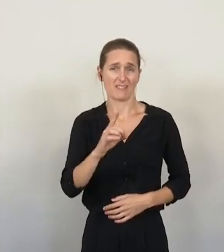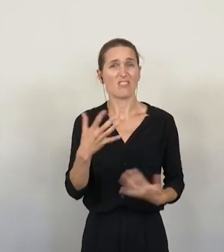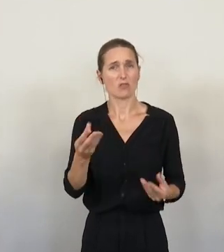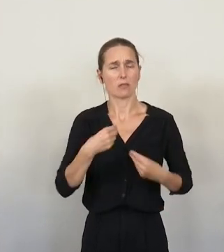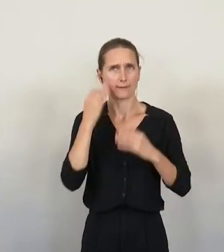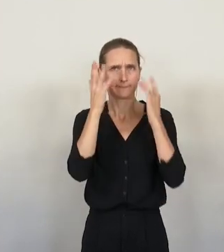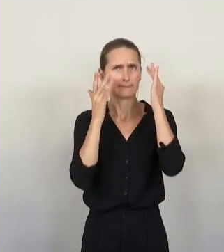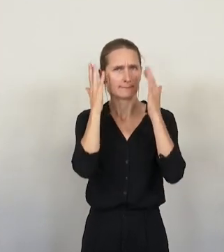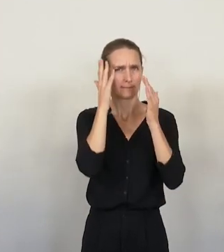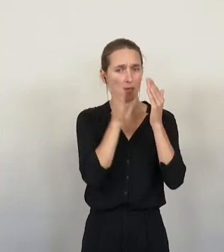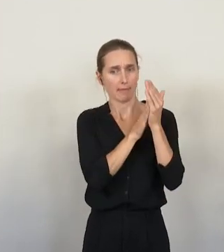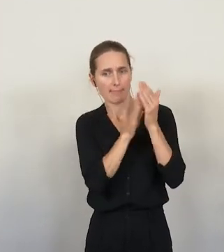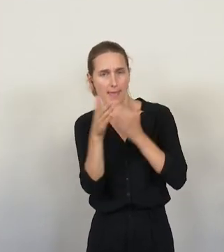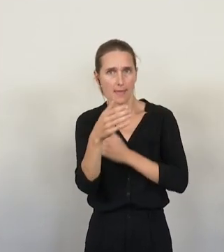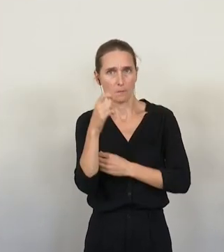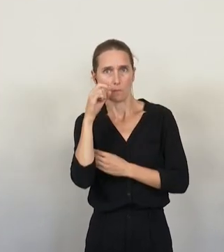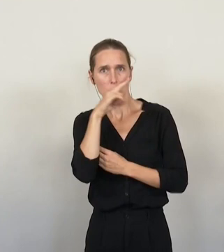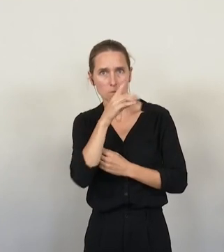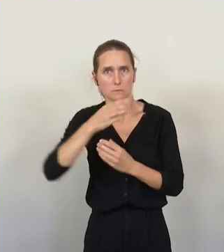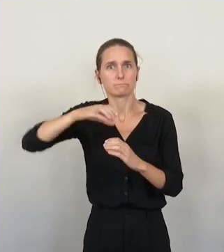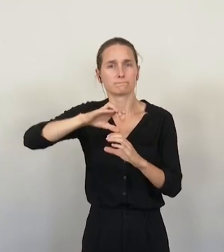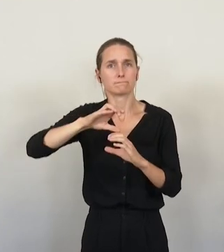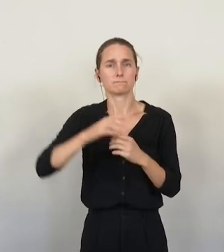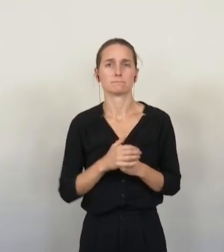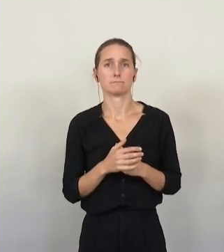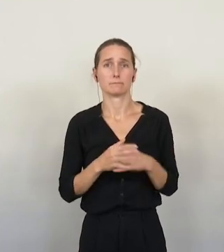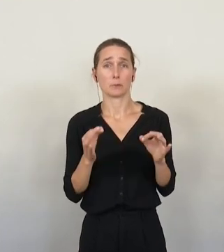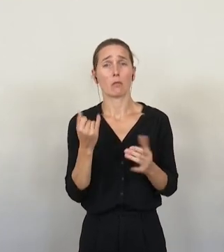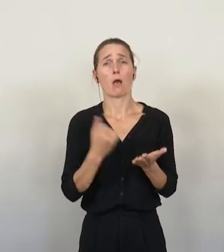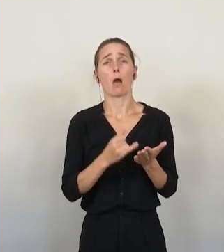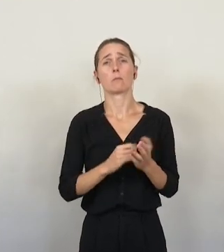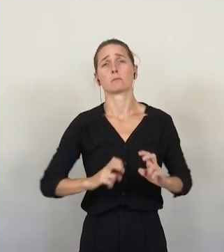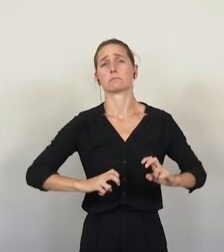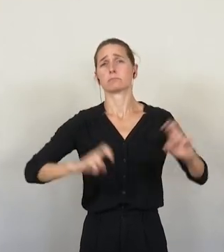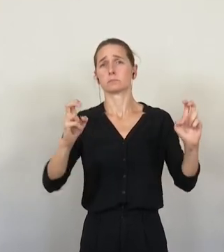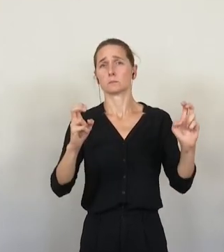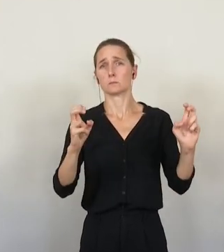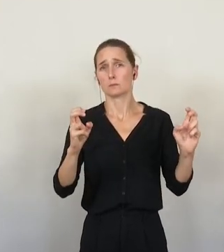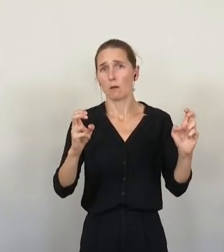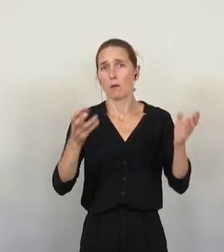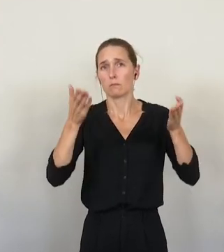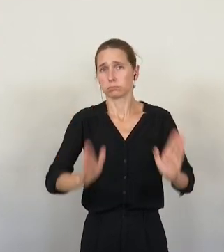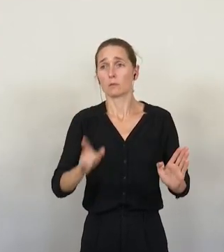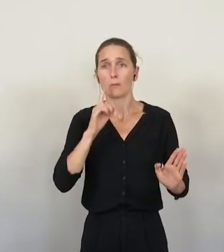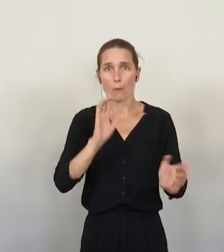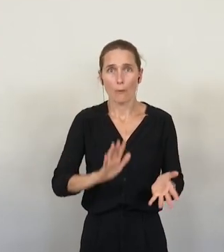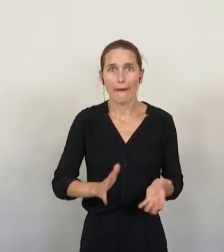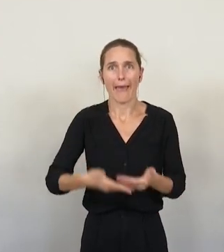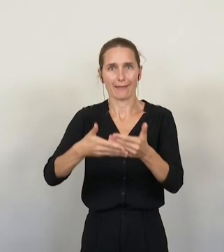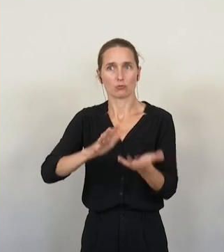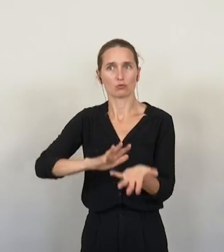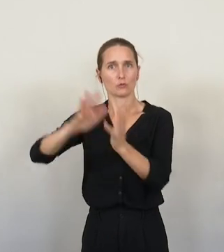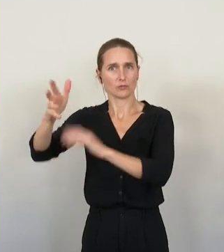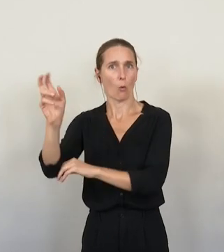mais surtout le mensonge qui a été diffusé avec comme si cette augmentation avait été décidée pour accélérer la transition écologique